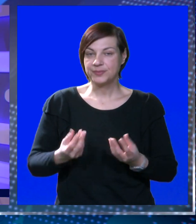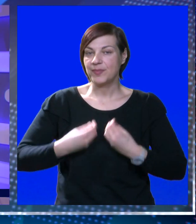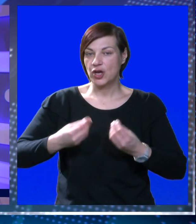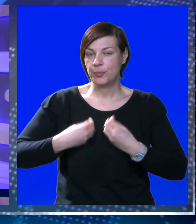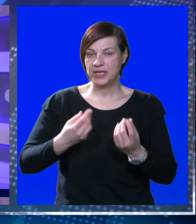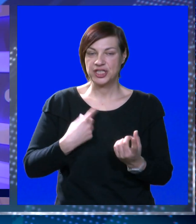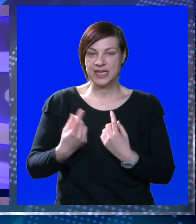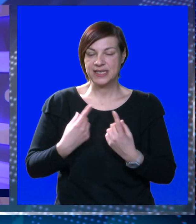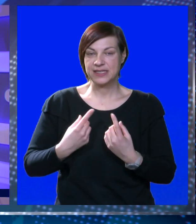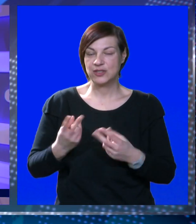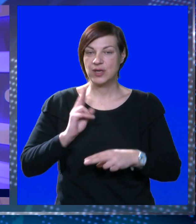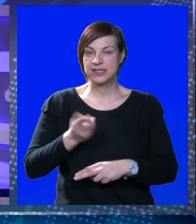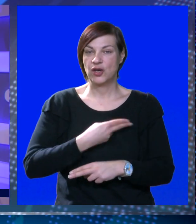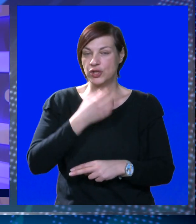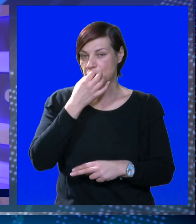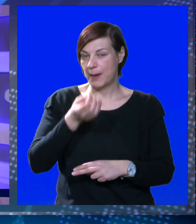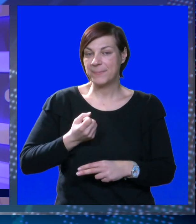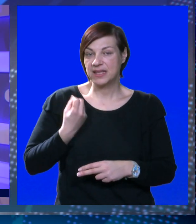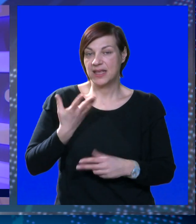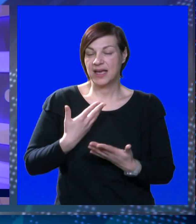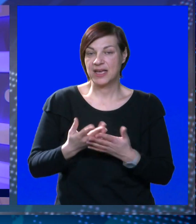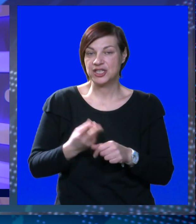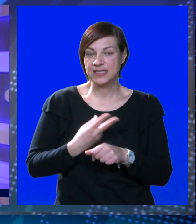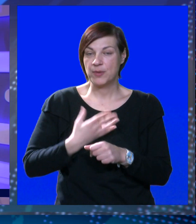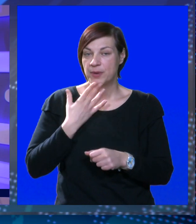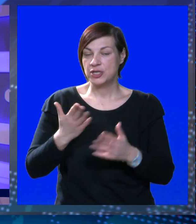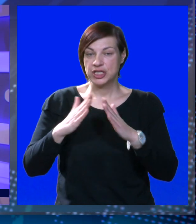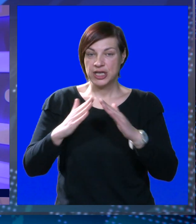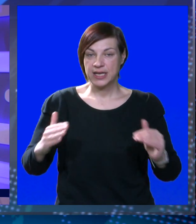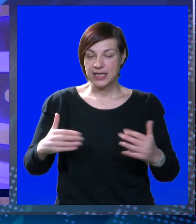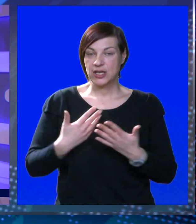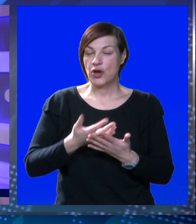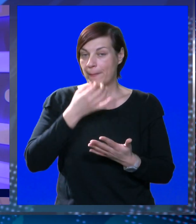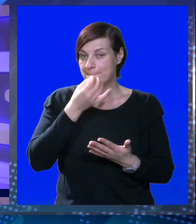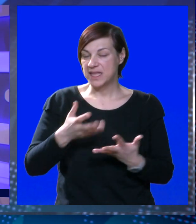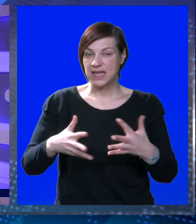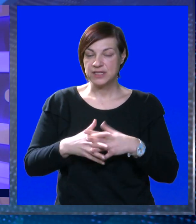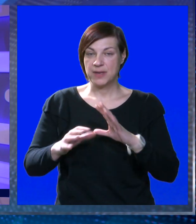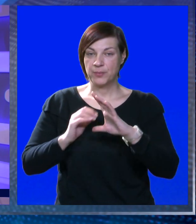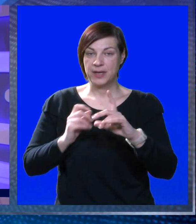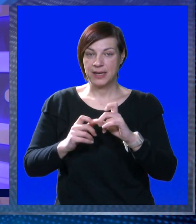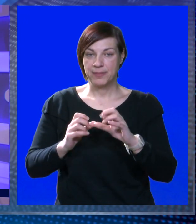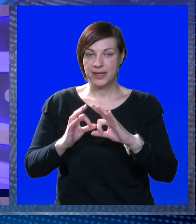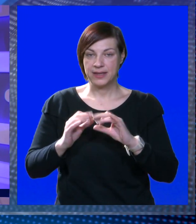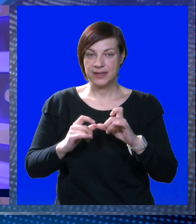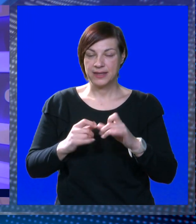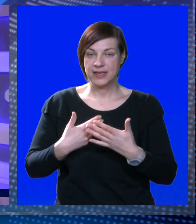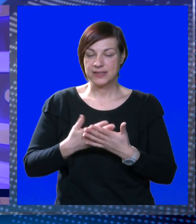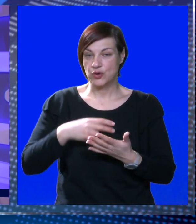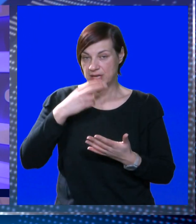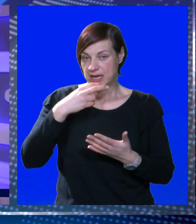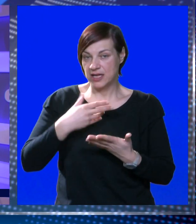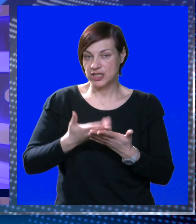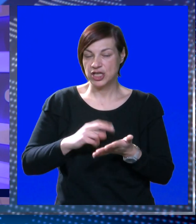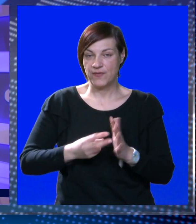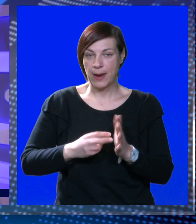A objašnjenje ove situacije, ali odgovor na pitanje kad će se popraviti oštećeni krov na kolodvoru, tražili smo u gradskom prijevozniku Libertas, koji